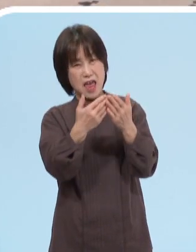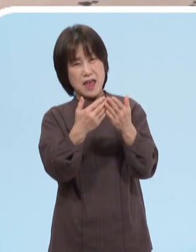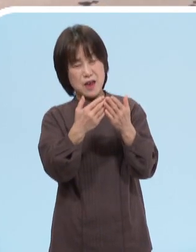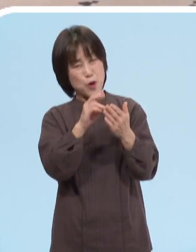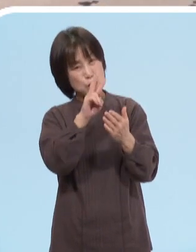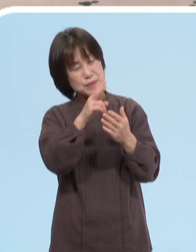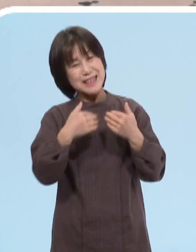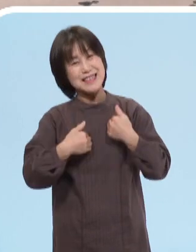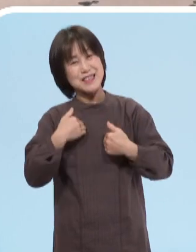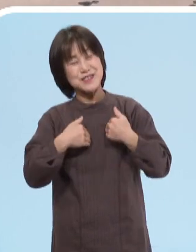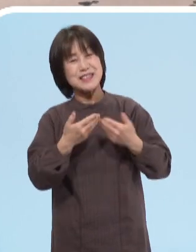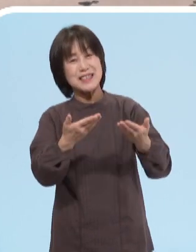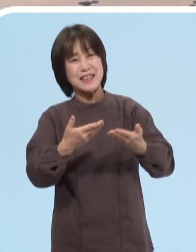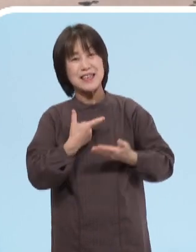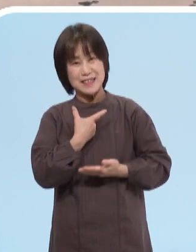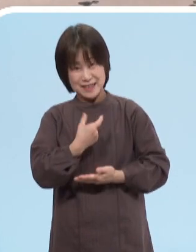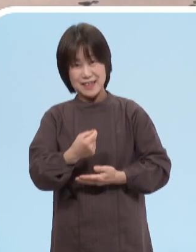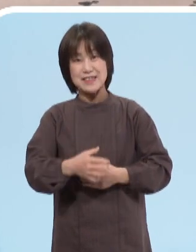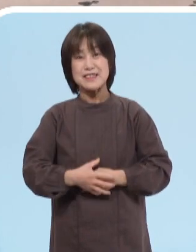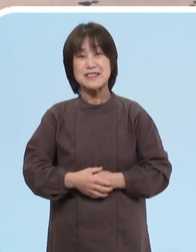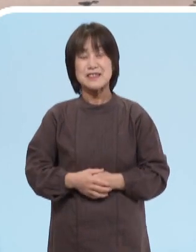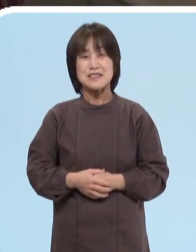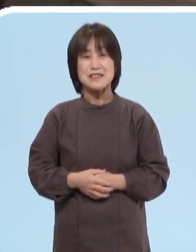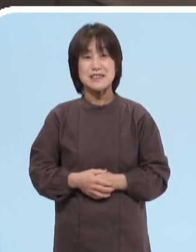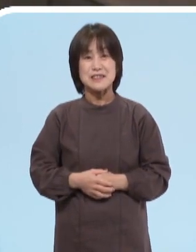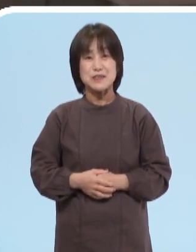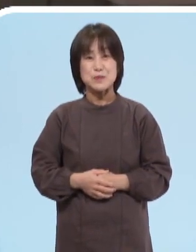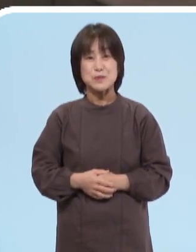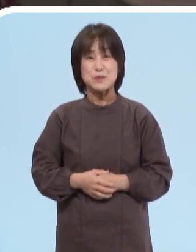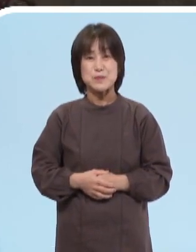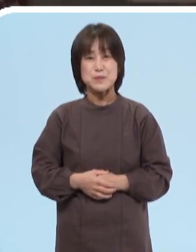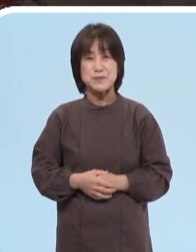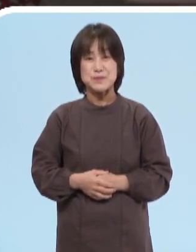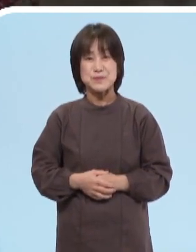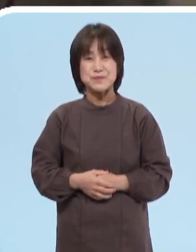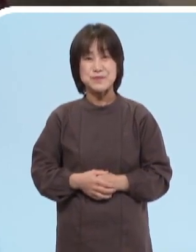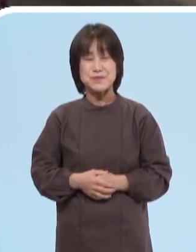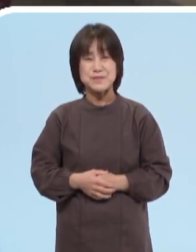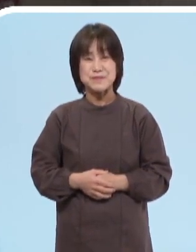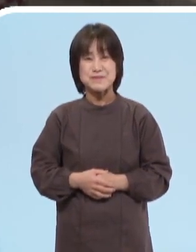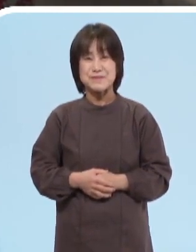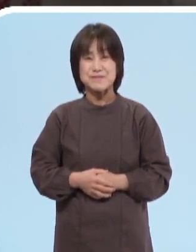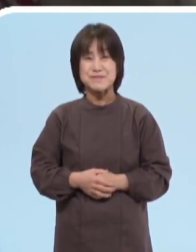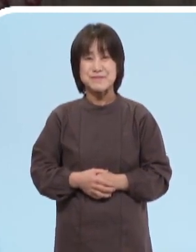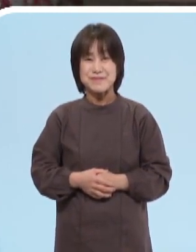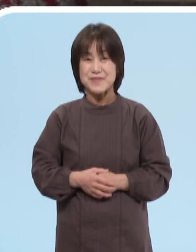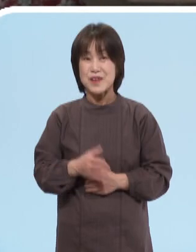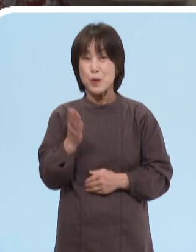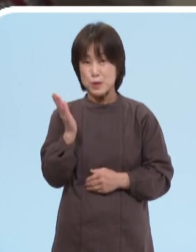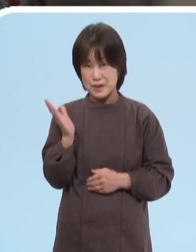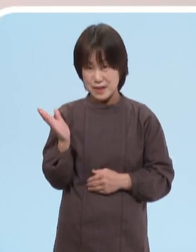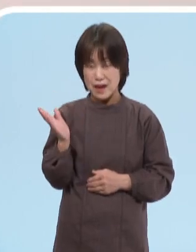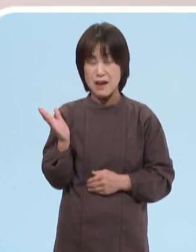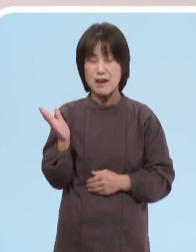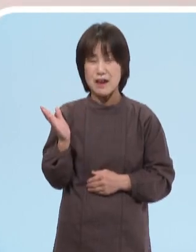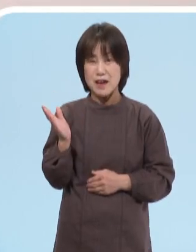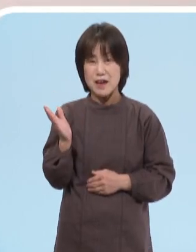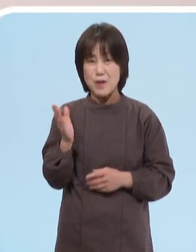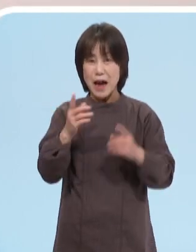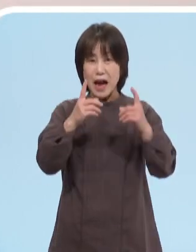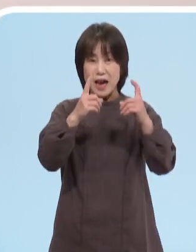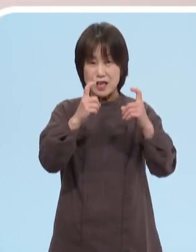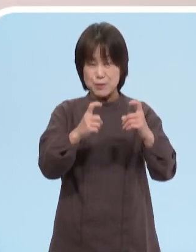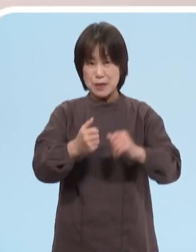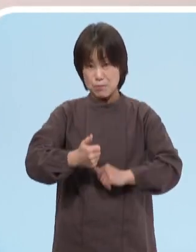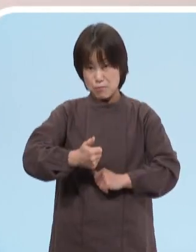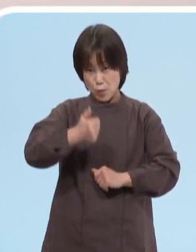しんでいただければという企画をしました。 じゃあまずこちらでしょうか。 この作品は、姫路藩